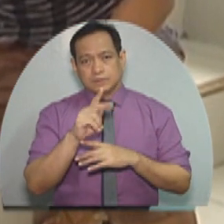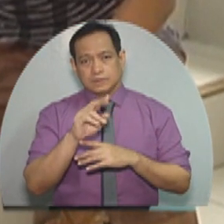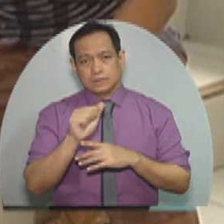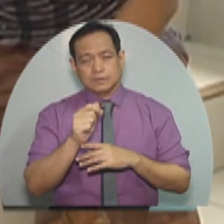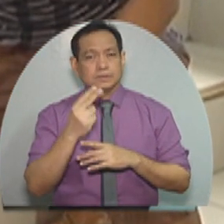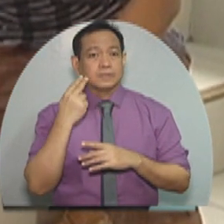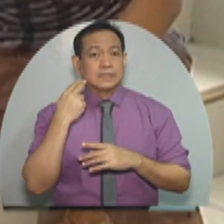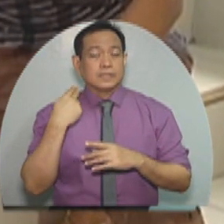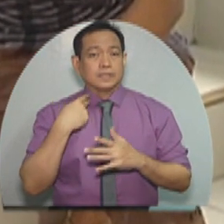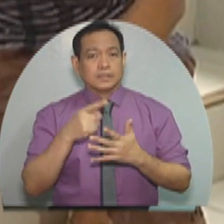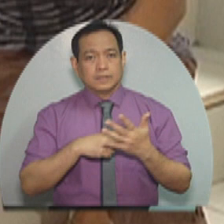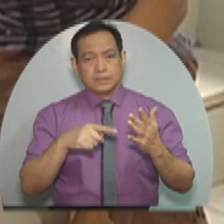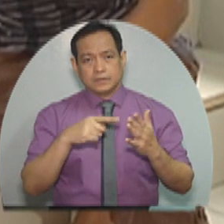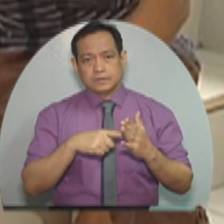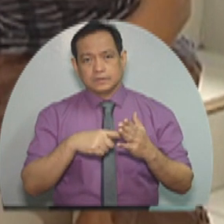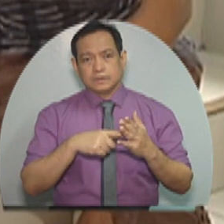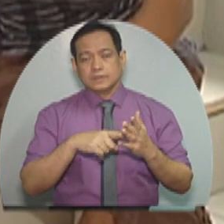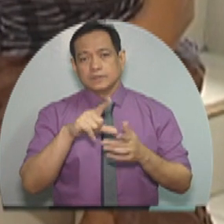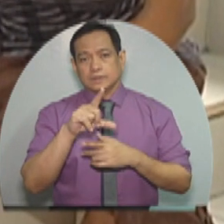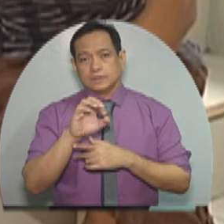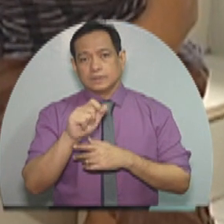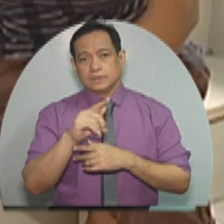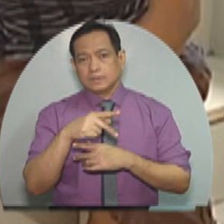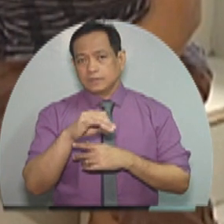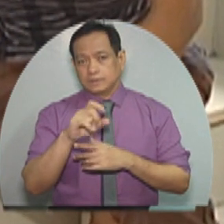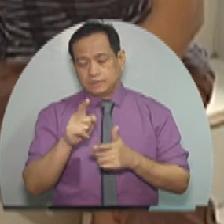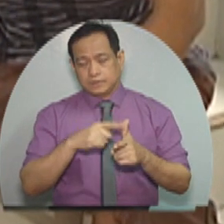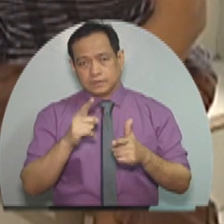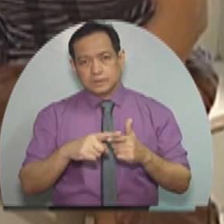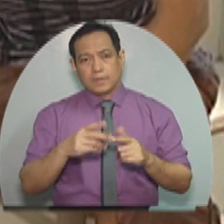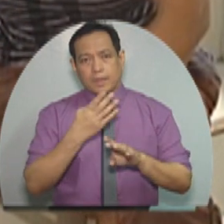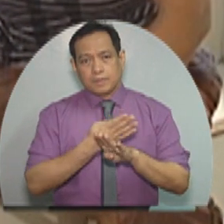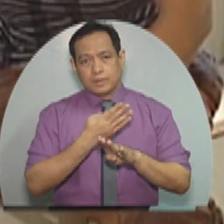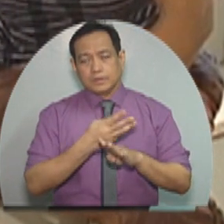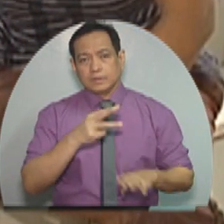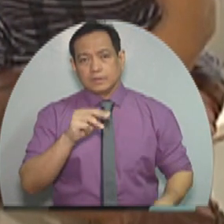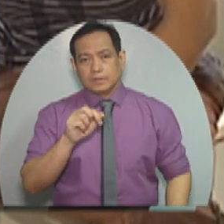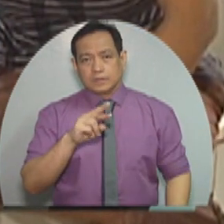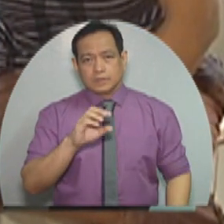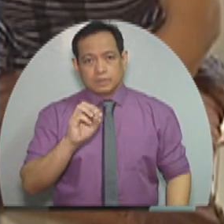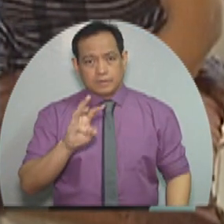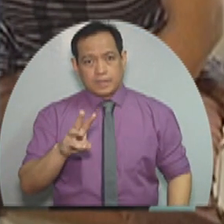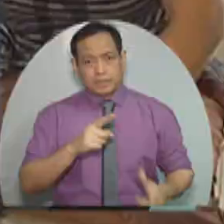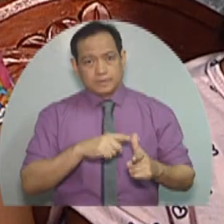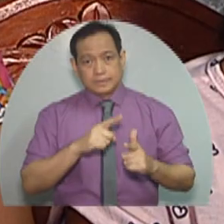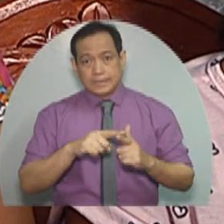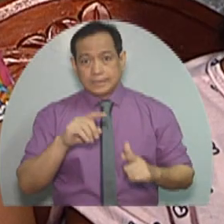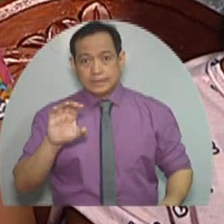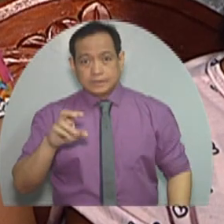singit. Ngayon, sabi si Doktora Hepte, bone marrow, ikimo. Pagkatapos ng bone marrow,